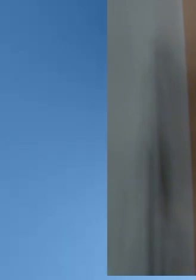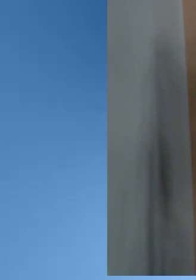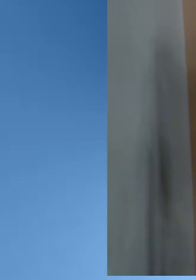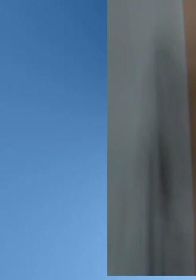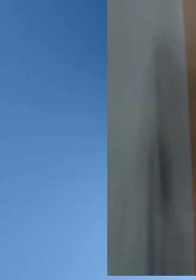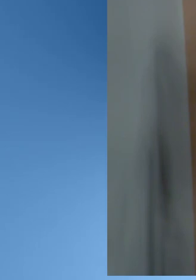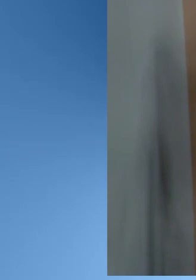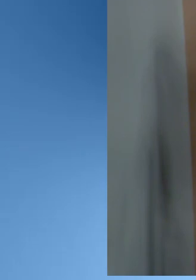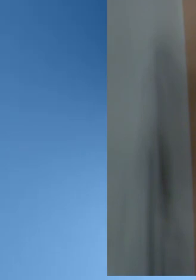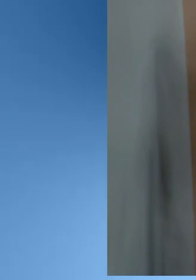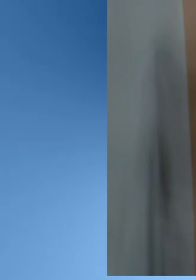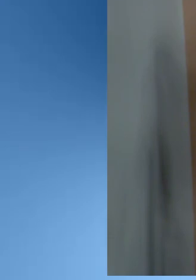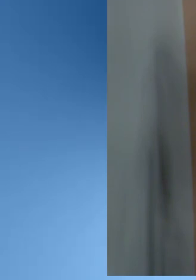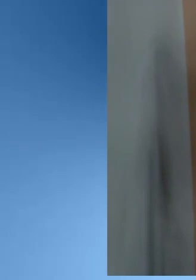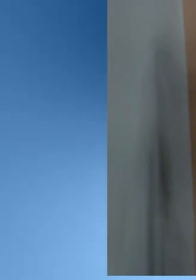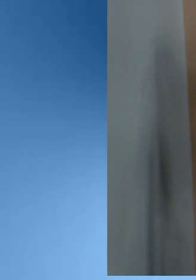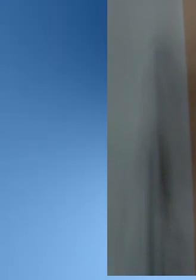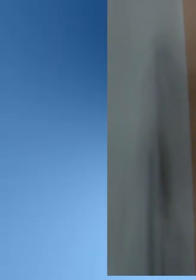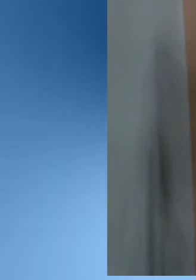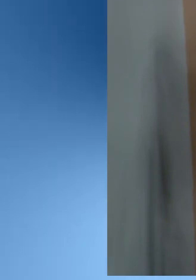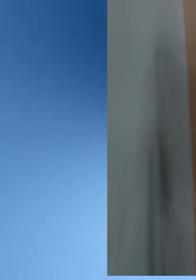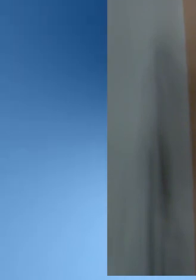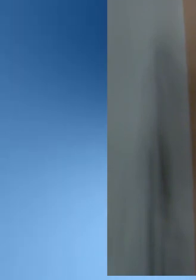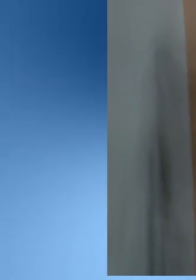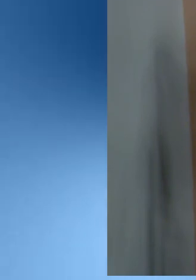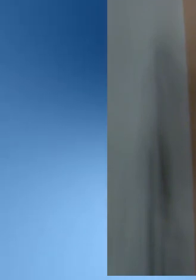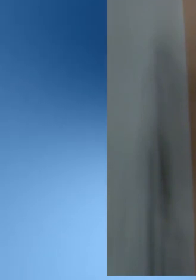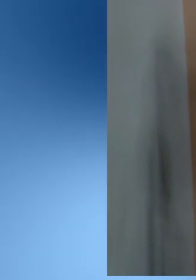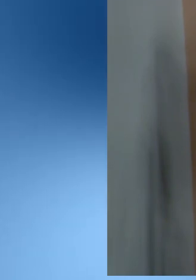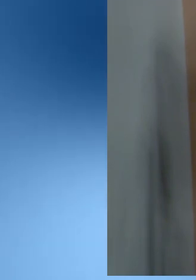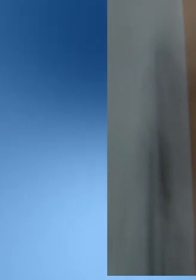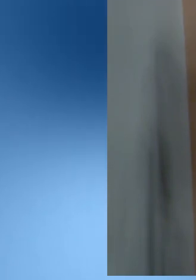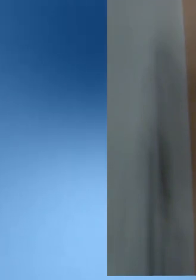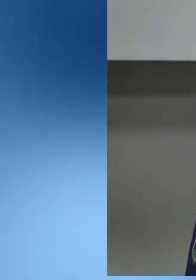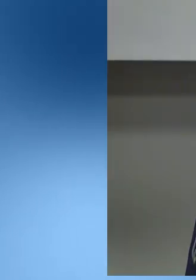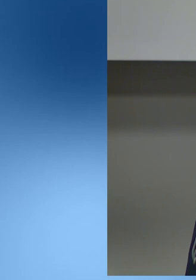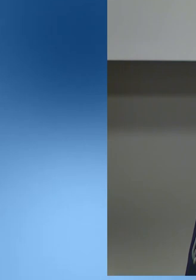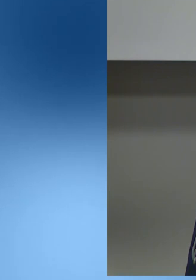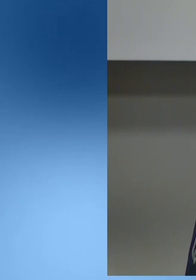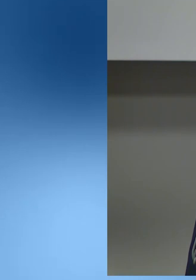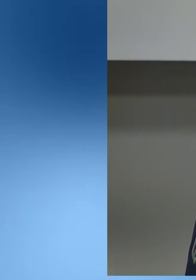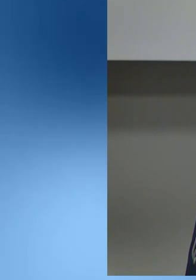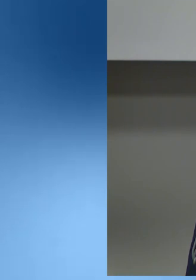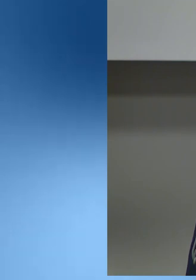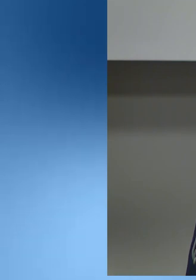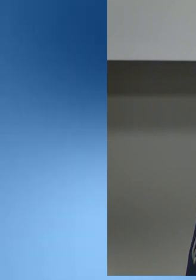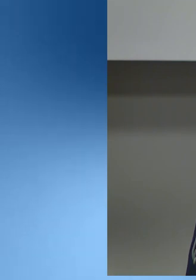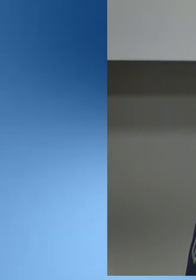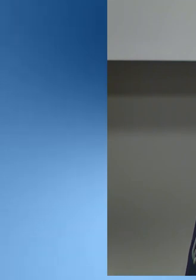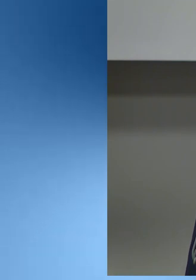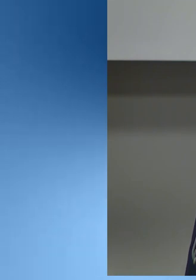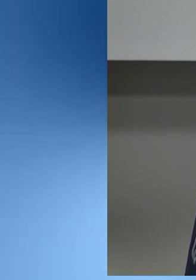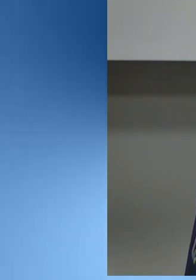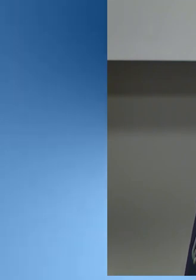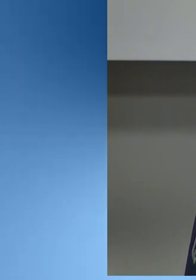2h de temps de gagner ce serait quand même assez intéressant voilà c'est une possibilité